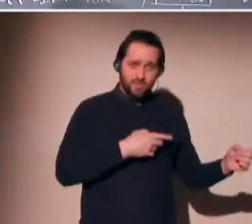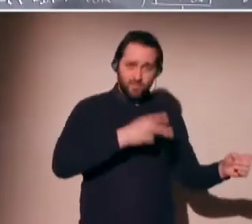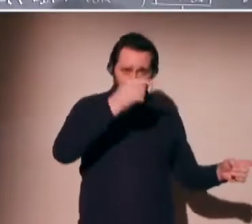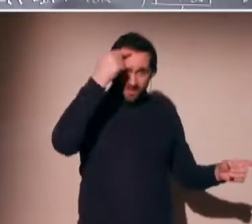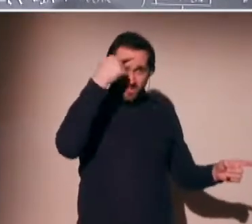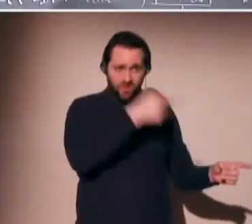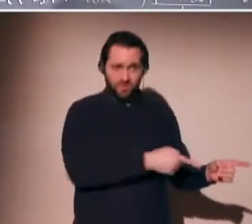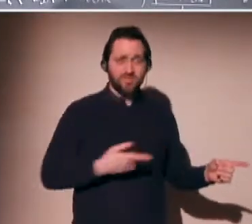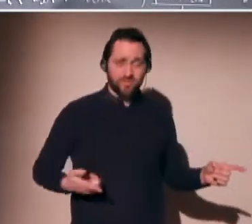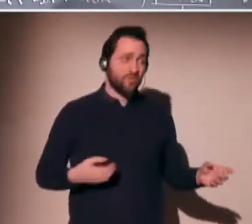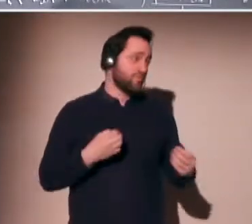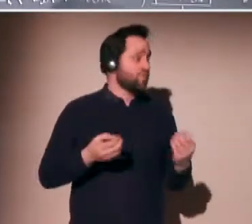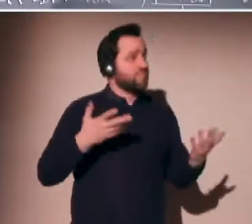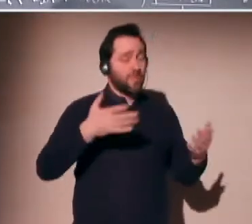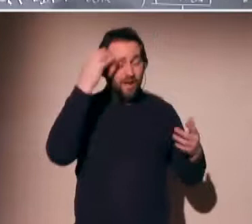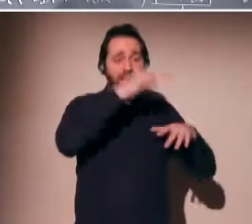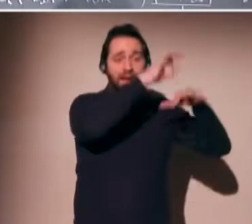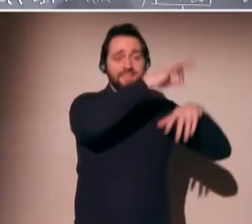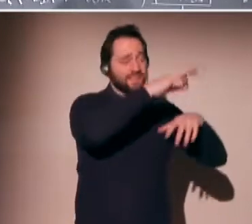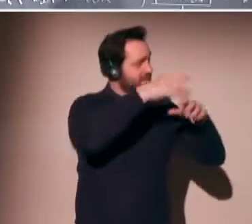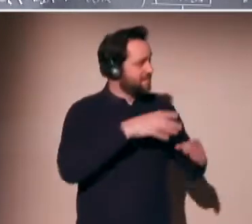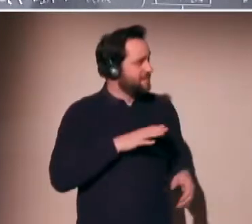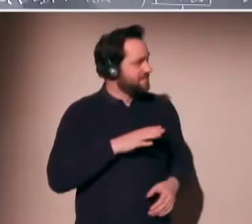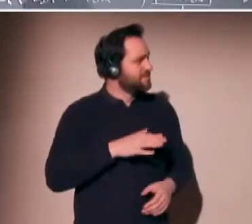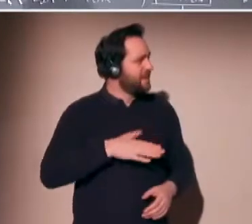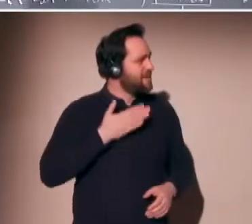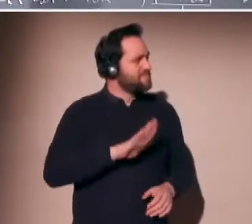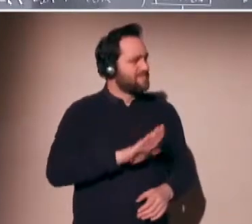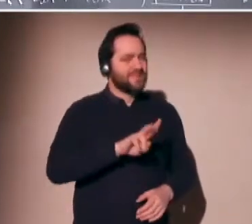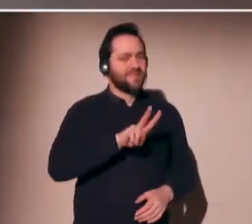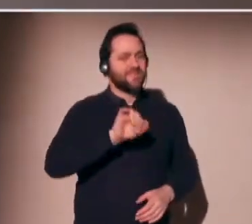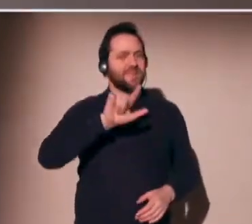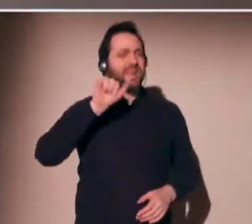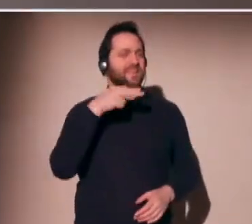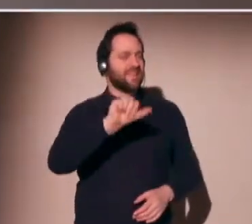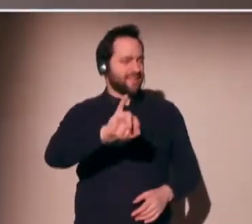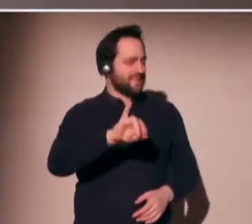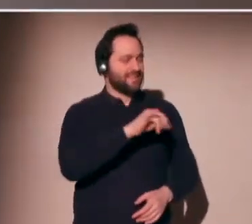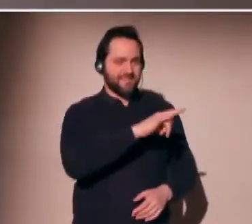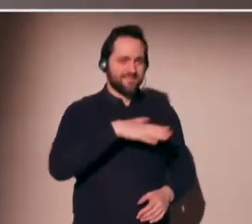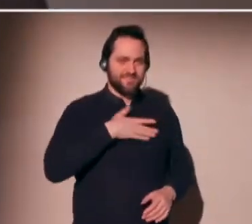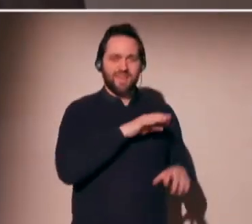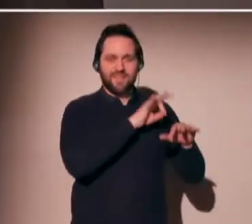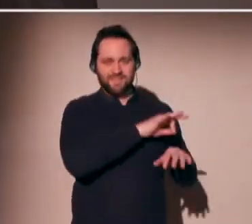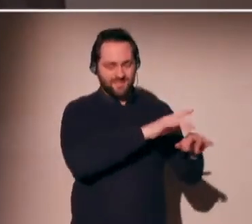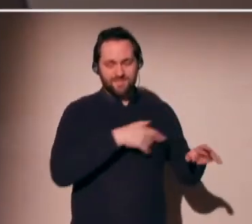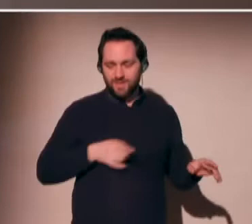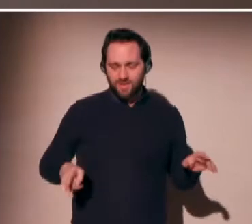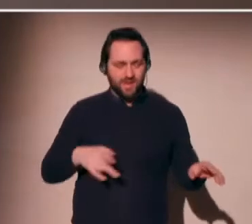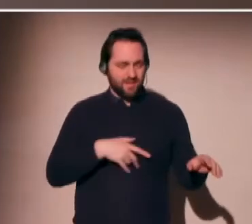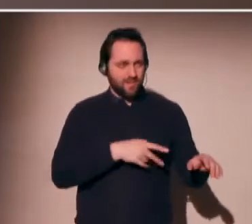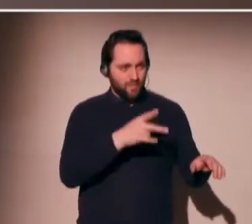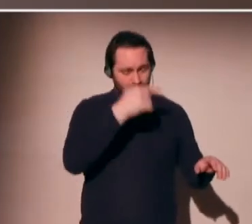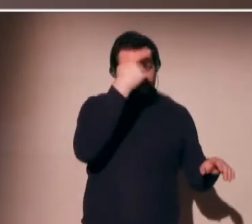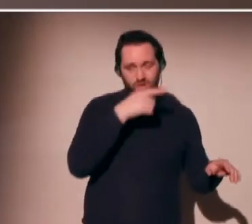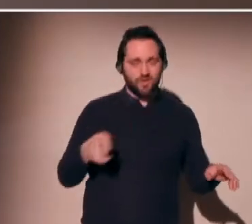Cédric Villani. Donc quelles sont les directions que vous voyez? Bien sûr, il ne s'agit pas de prédire le futur, mais